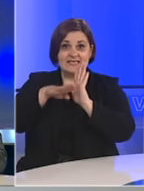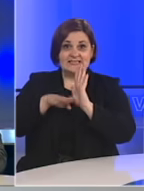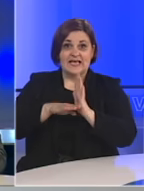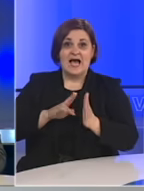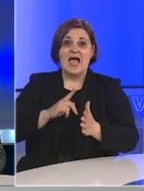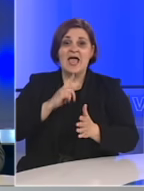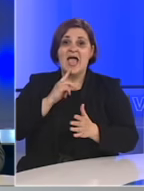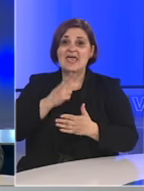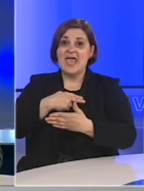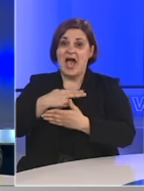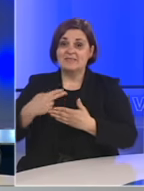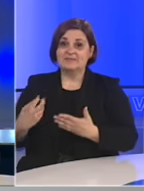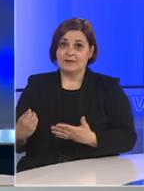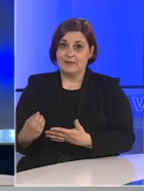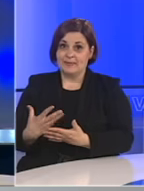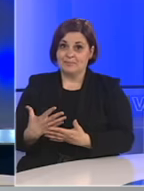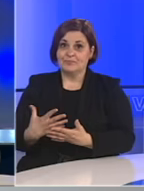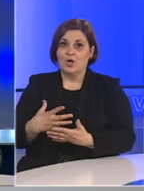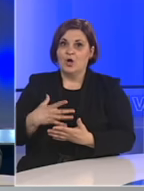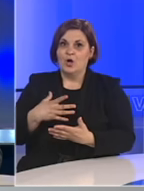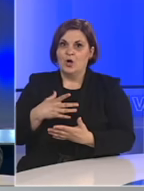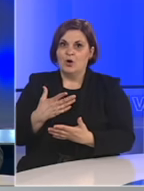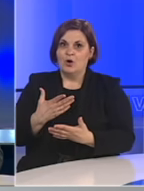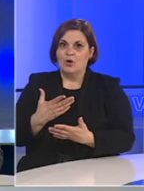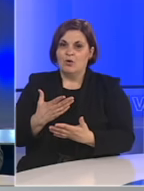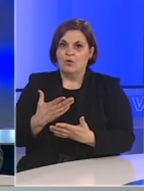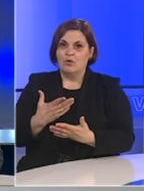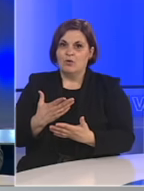Zakonske su i administrativne prirode